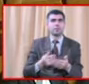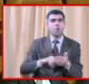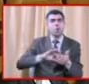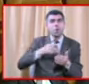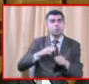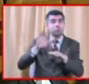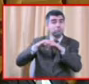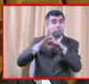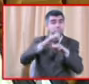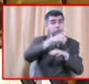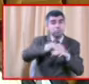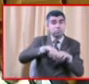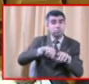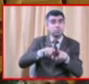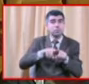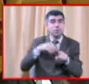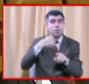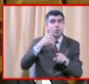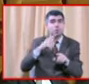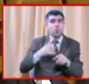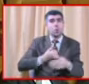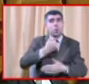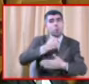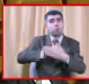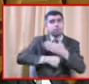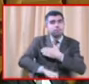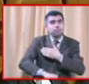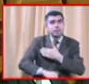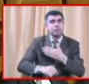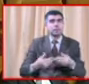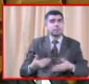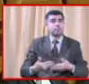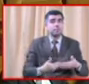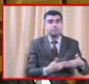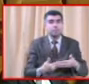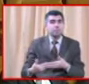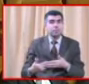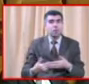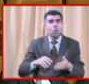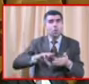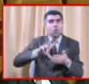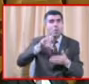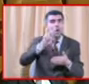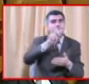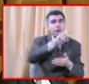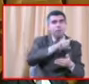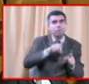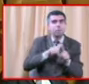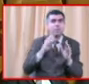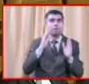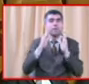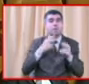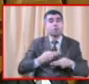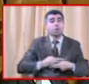العام، والحاله ديالو هي هذه اللي الام ديالو خدامه كتقطع والراي العام كيتقطع، وكل الساكنه